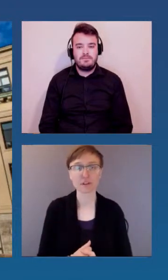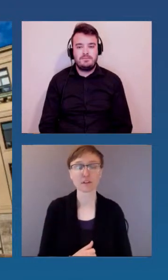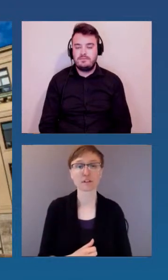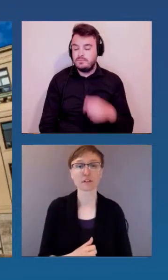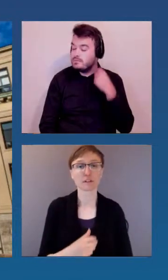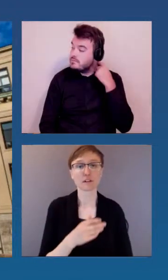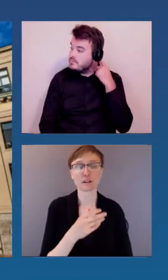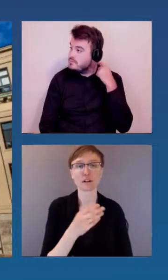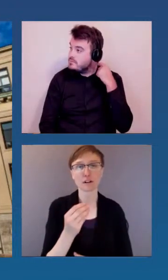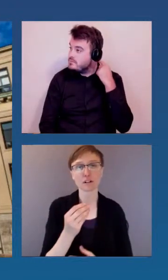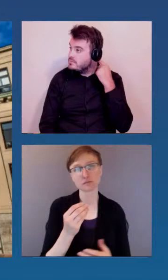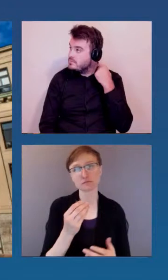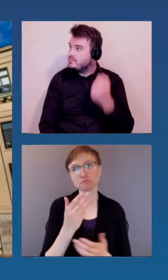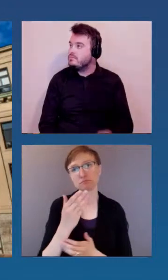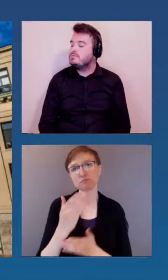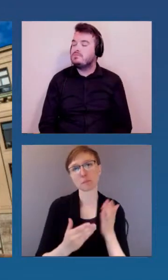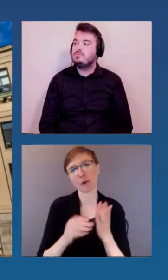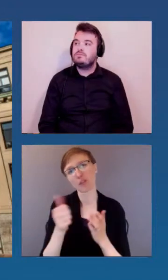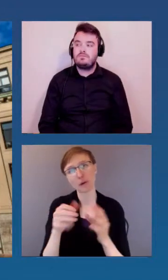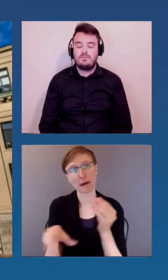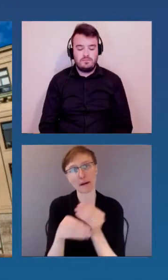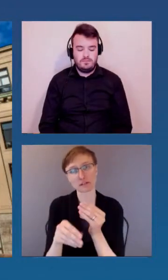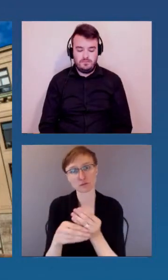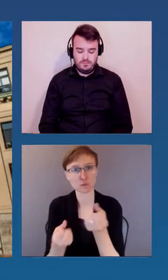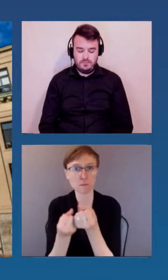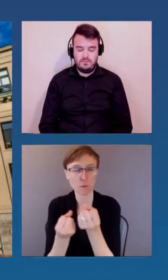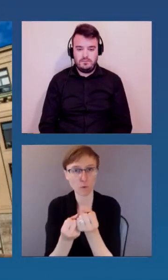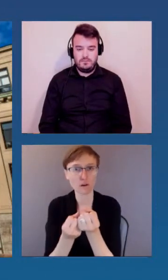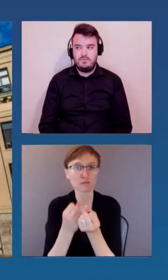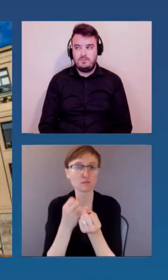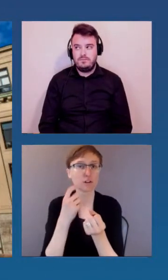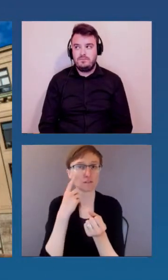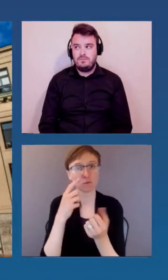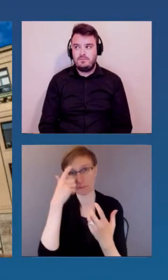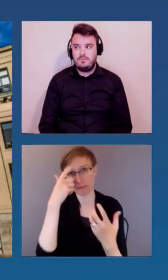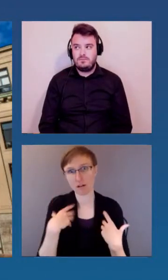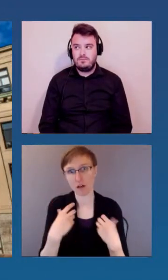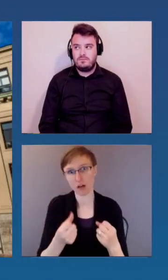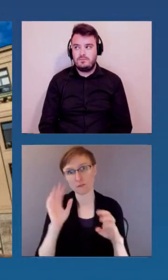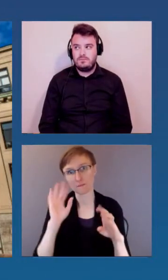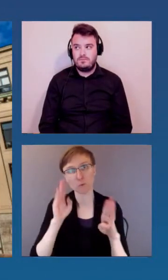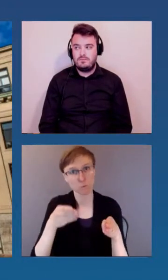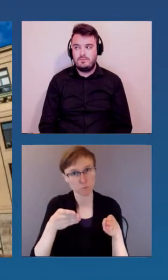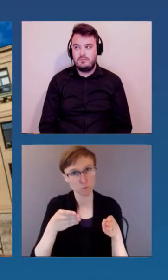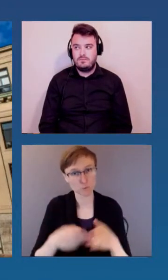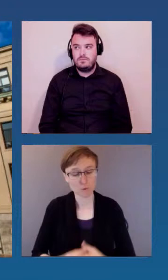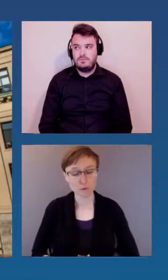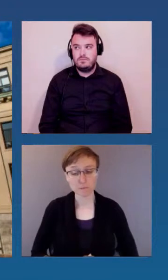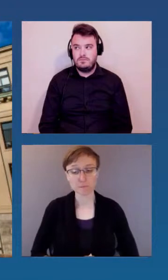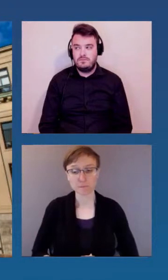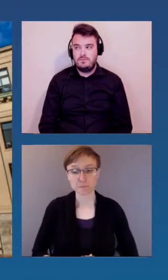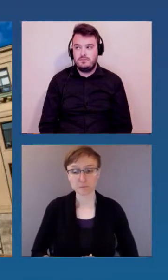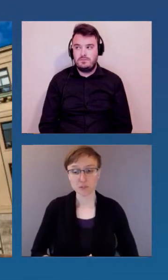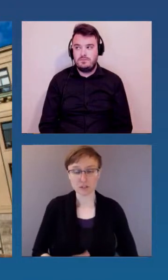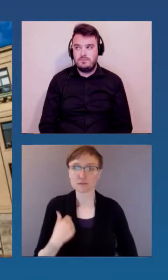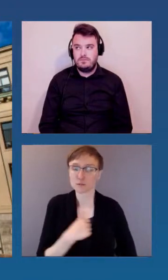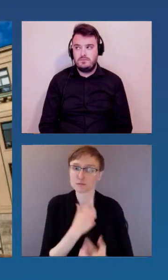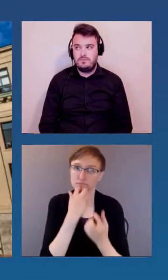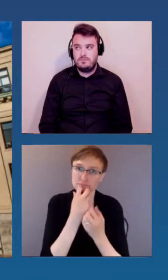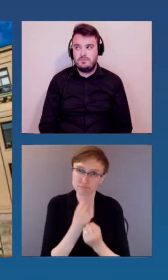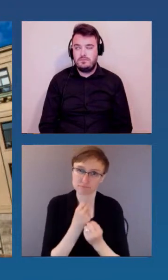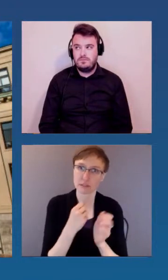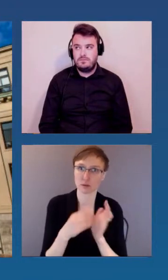will keep in touch with them. Et nous avons cette année, comme toujours, une équipe de plus de 20